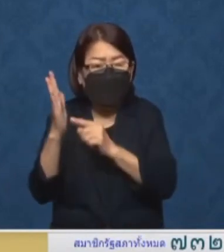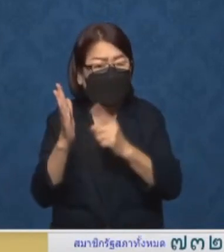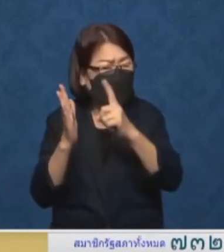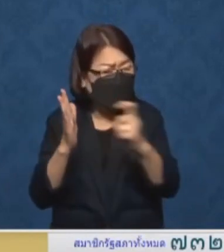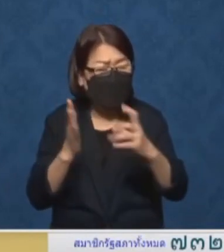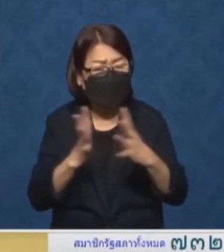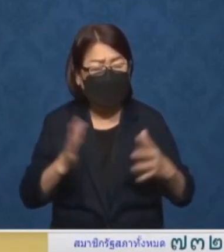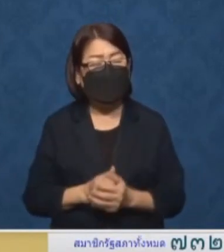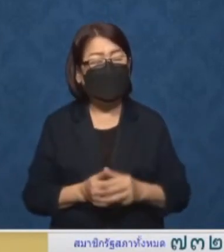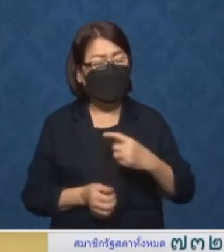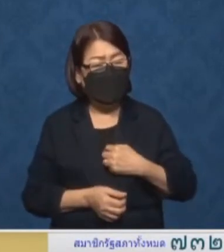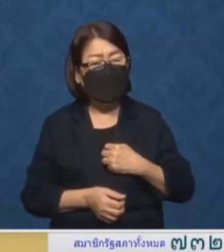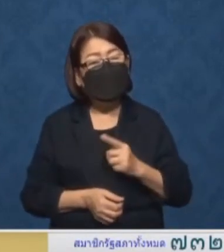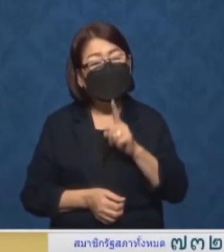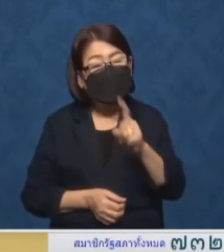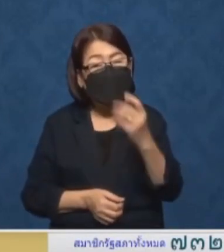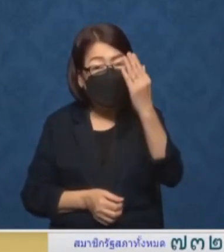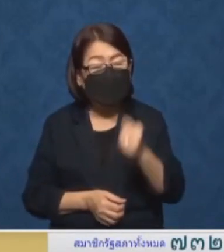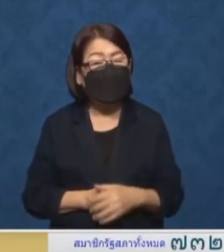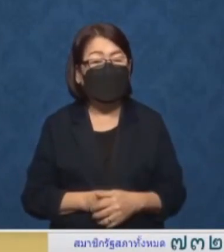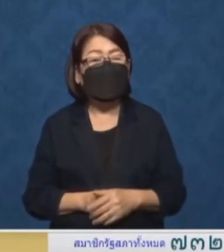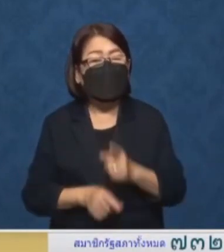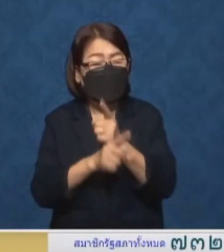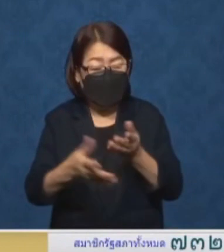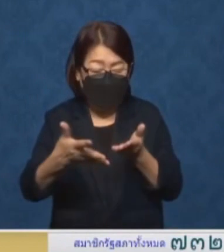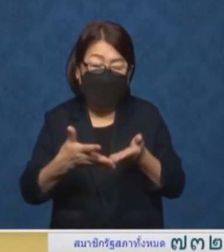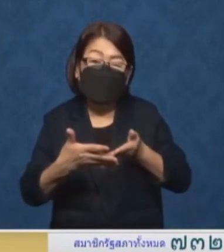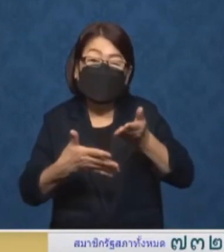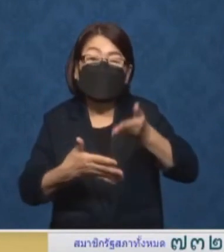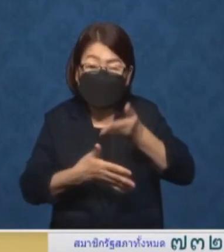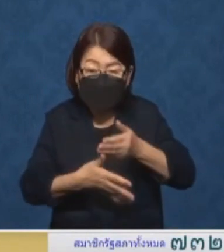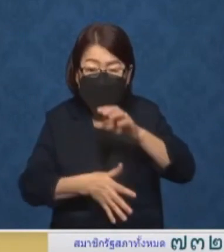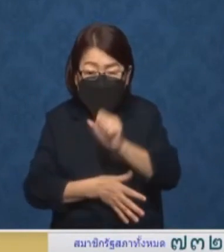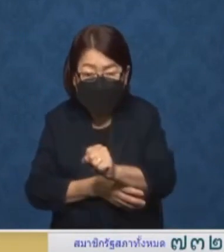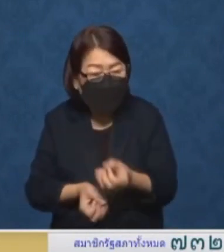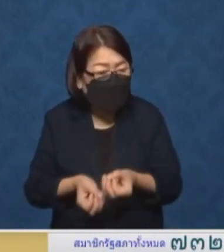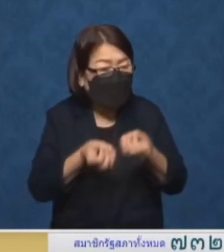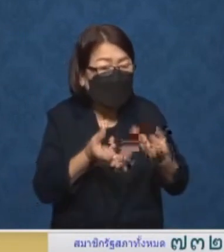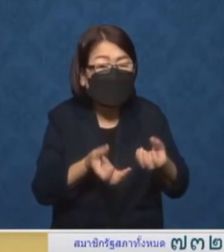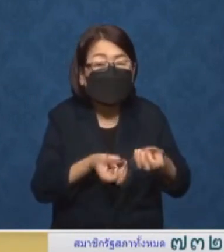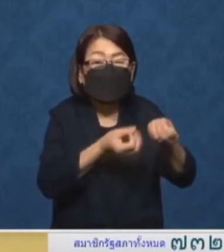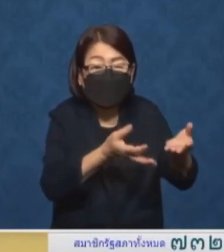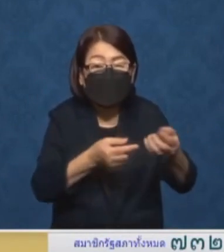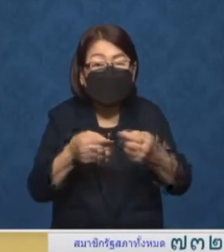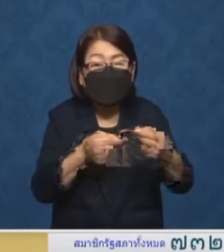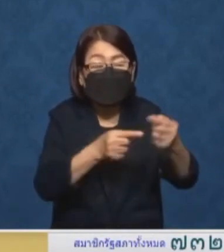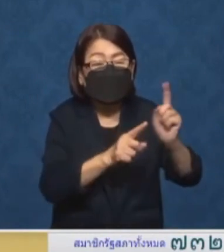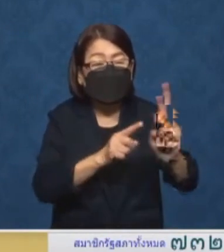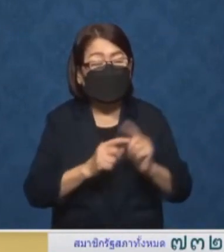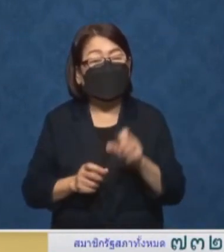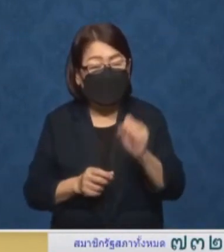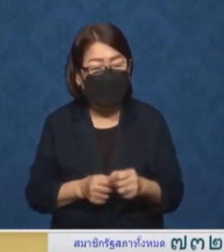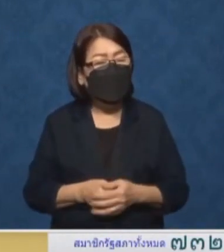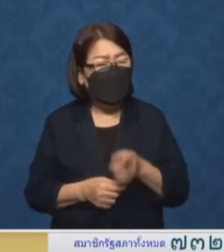อมันเป็นขั้นตอนการใช้ดุลพินิจผมเกรงว่าการใช้ดุลพินิจนั้นจะไม่อยู่ใน